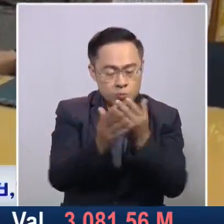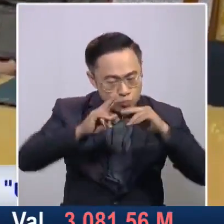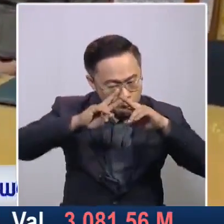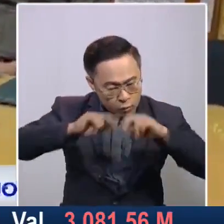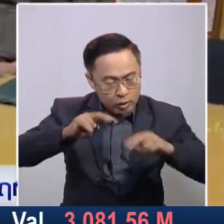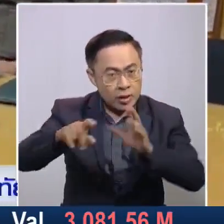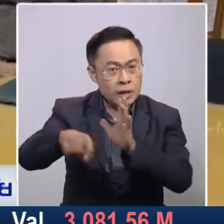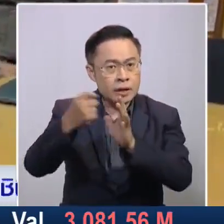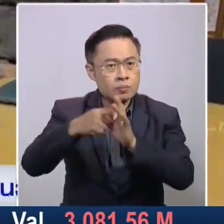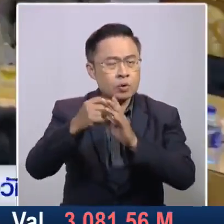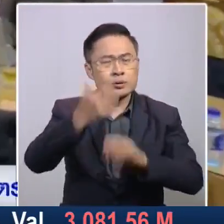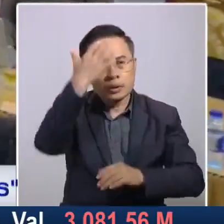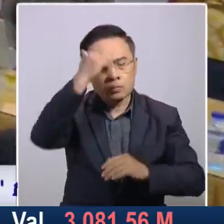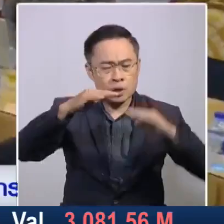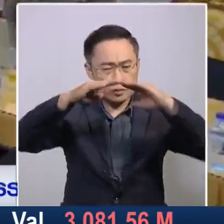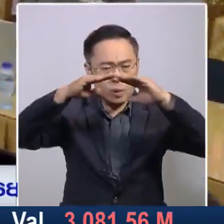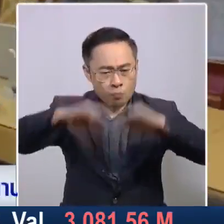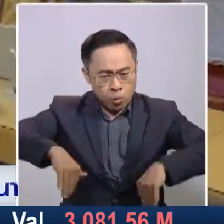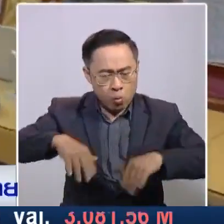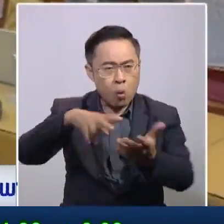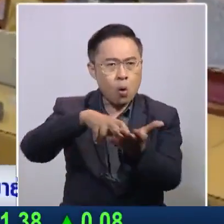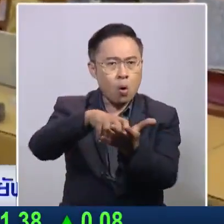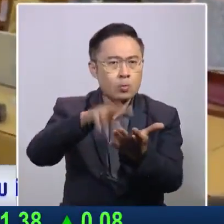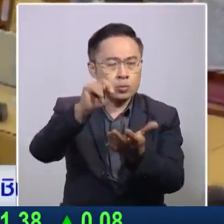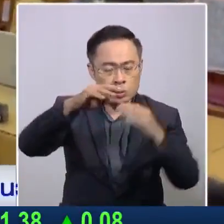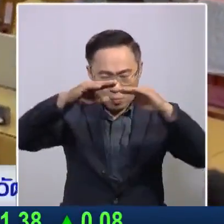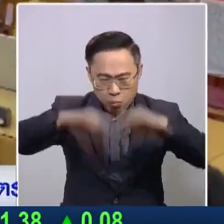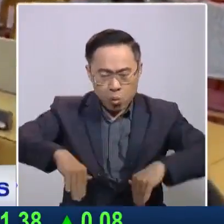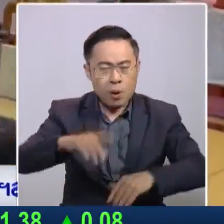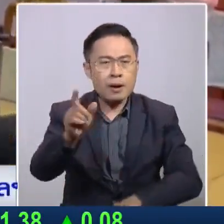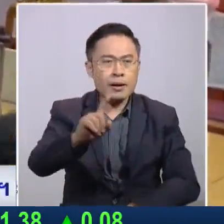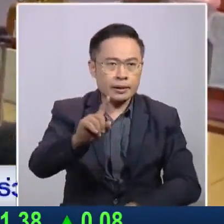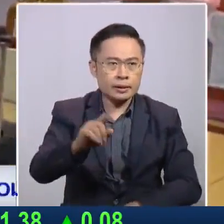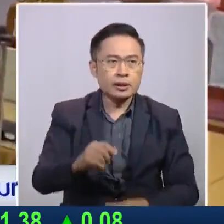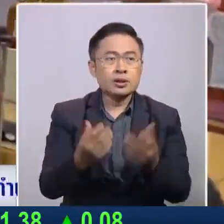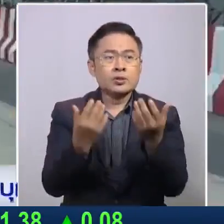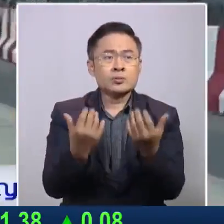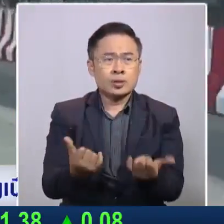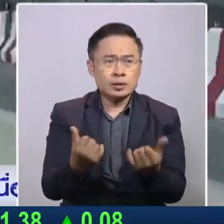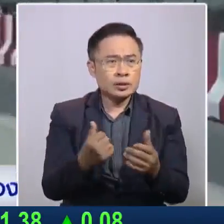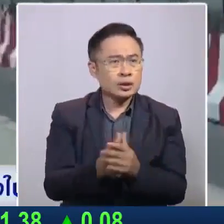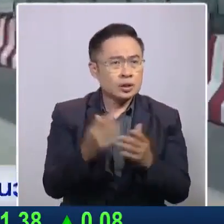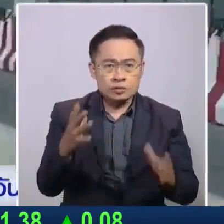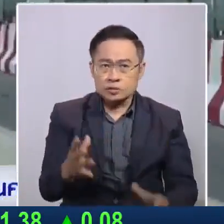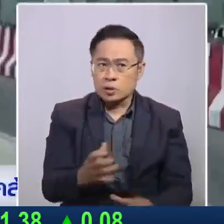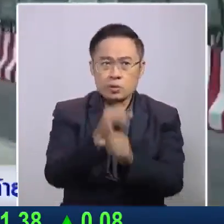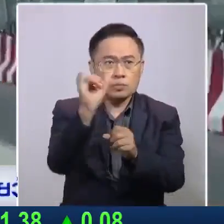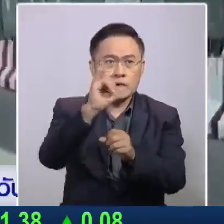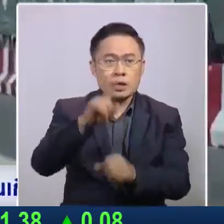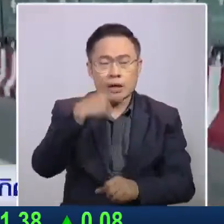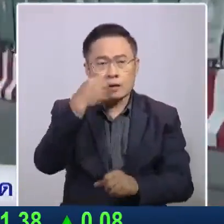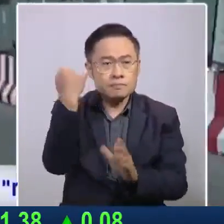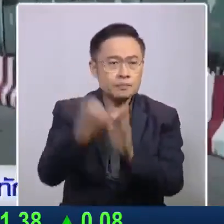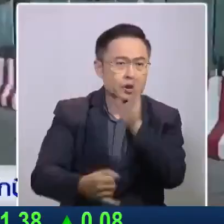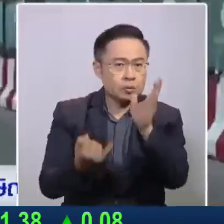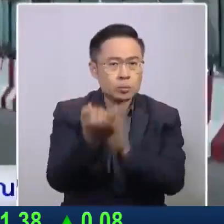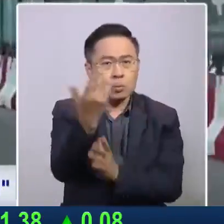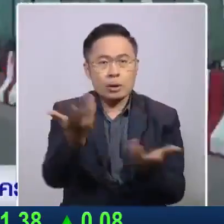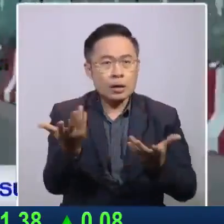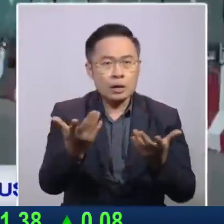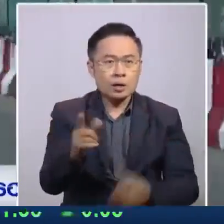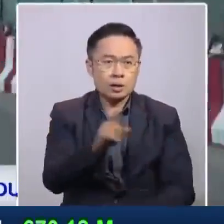ของอุบัติเหตุที่เกิดขึ้นนะคะในส่วนของทางคดีตอนนี้ยังไม่สามารถสรุปได้ว่าใครจะต้องรับผิดชอบ